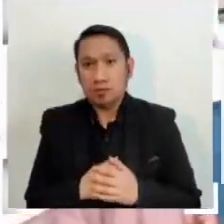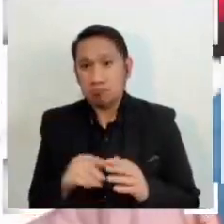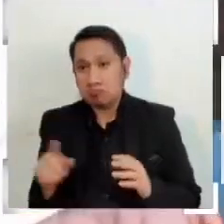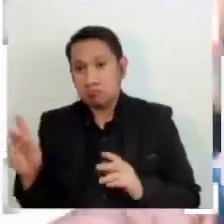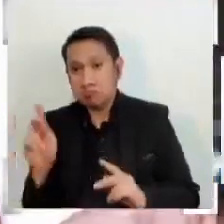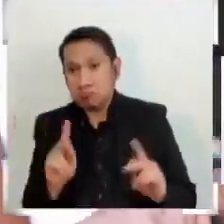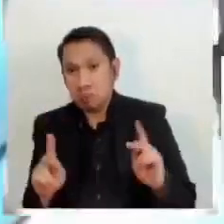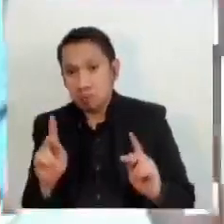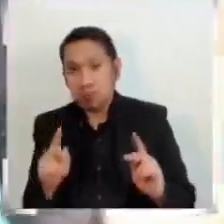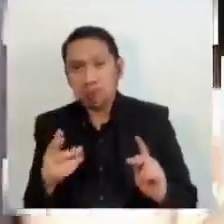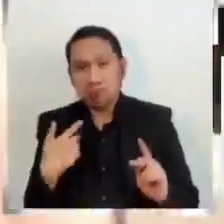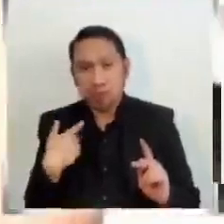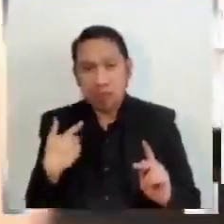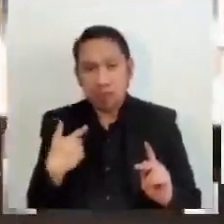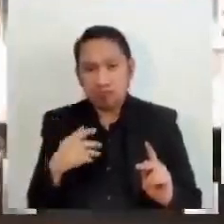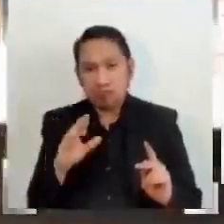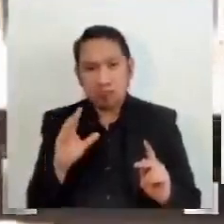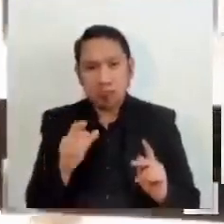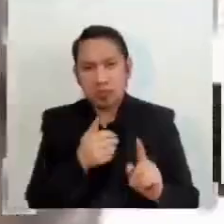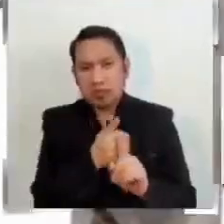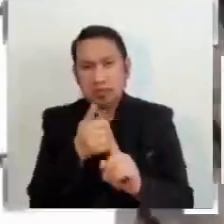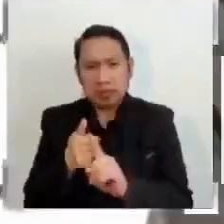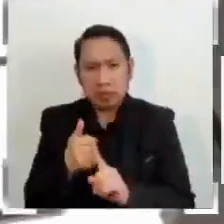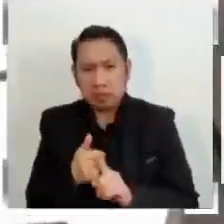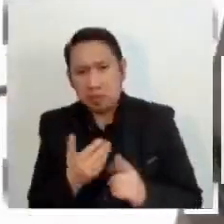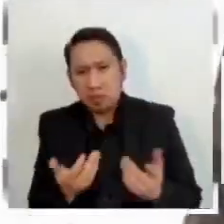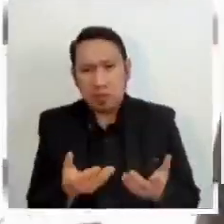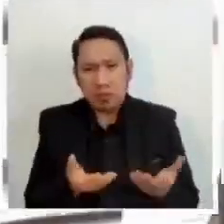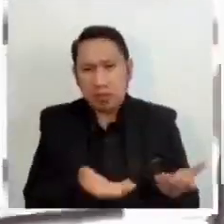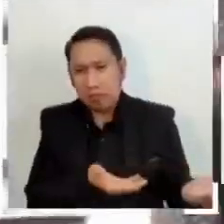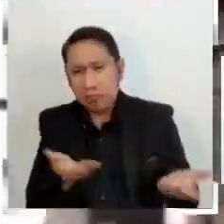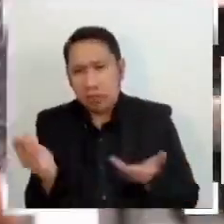kanya-kanyang diskarte para subukang maisalba ang mga gamit.